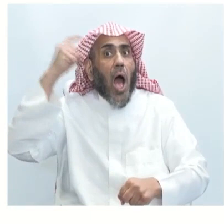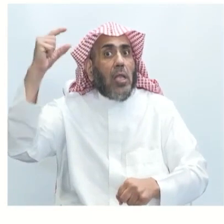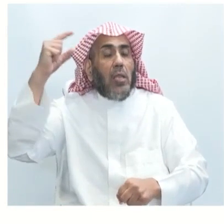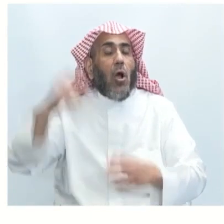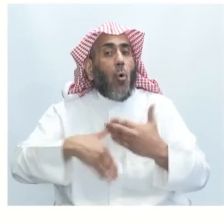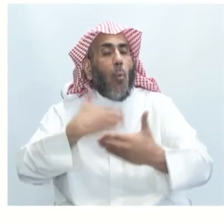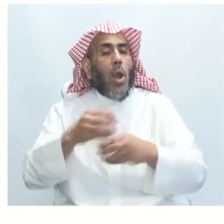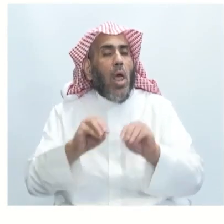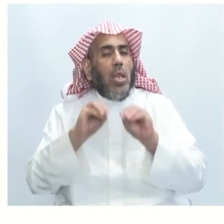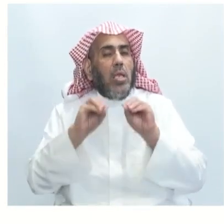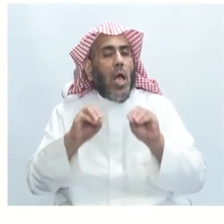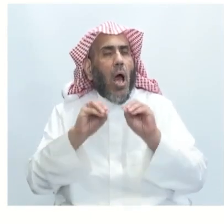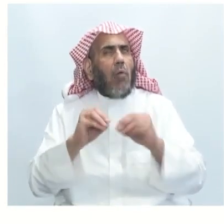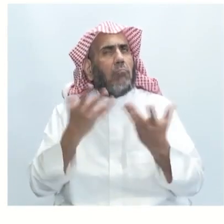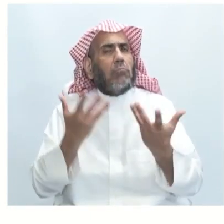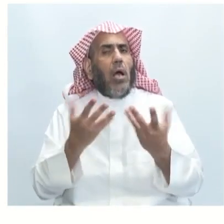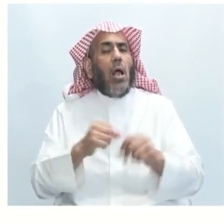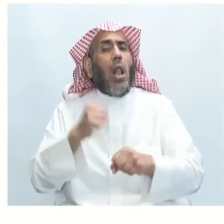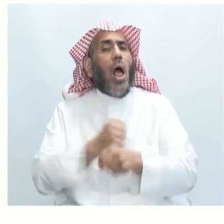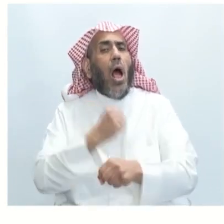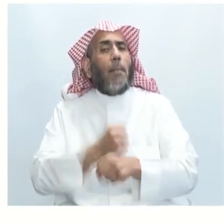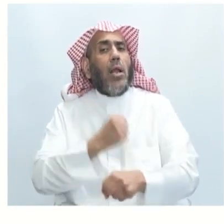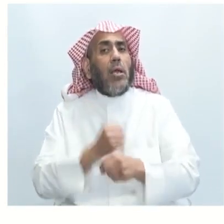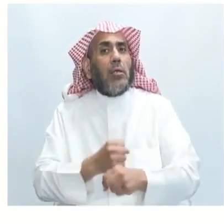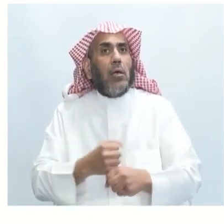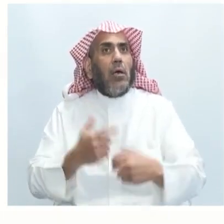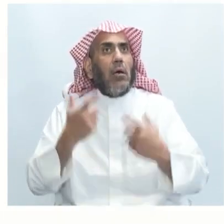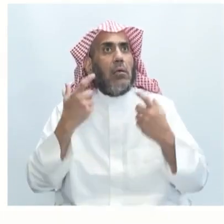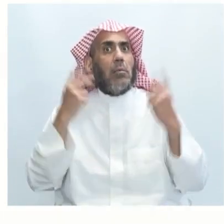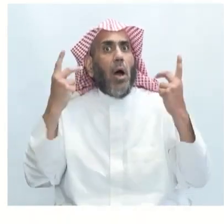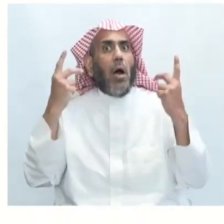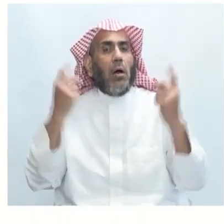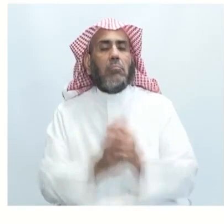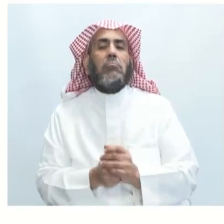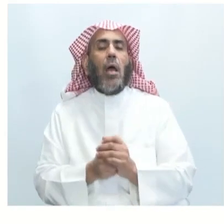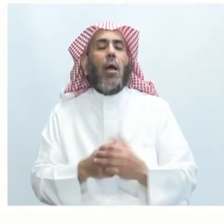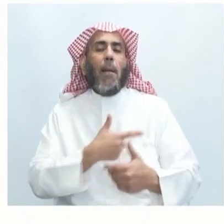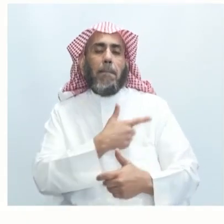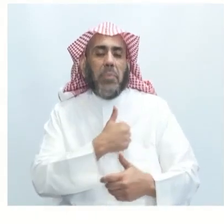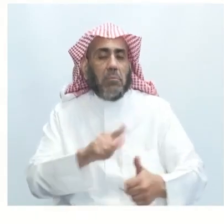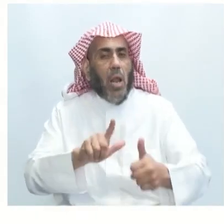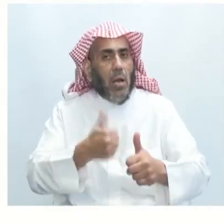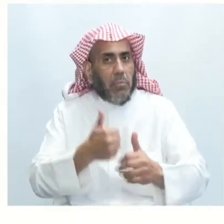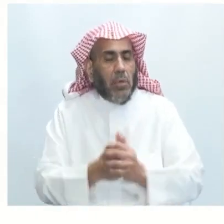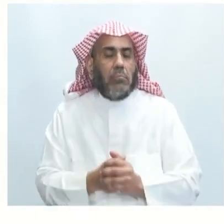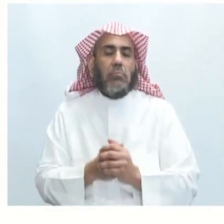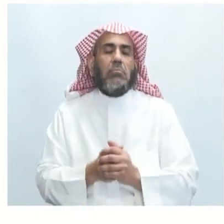ايضا نتعرف على عمليه الانتباه بسم الله